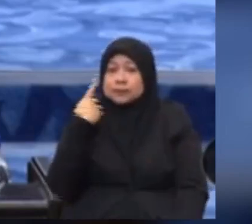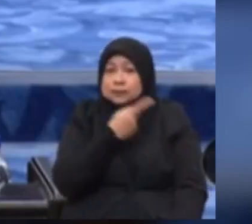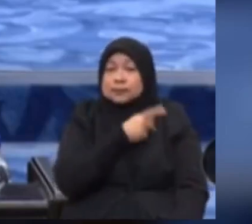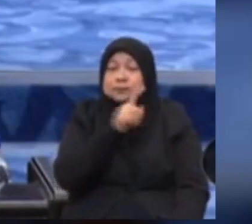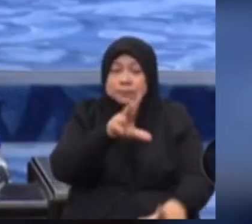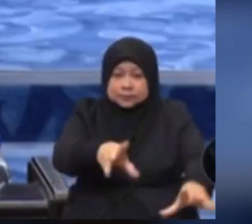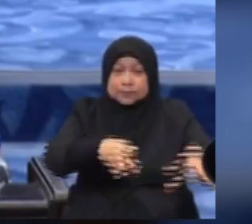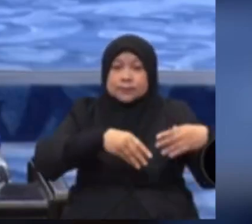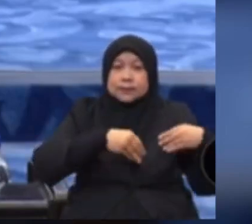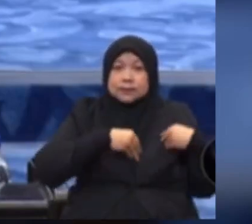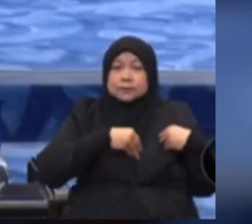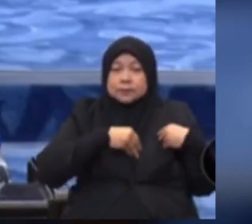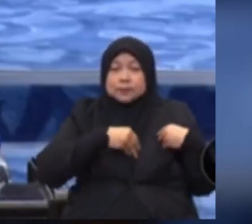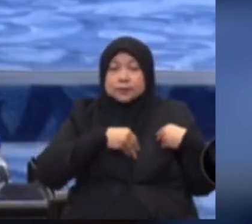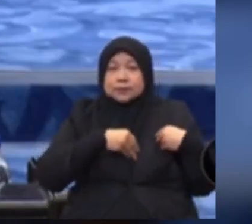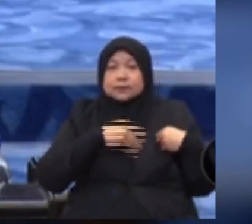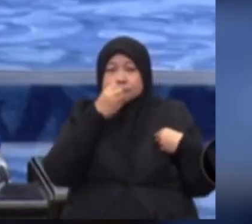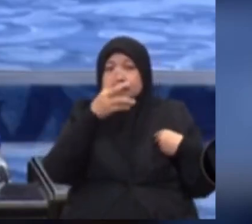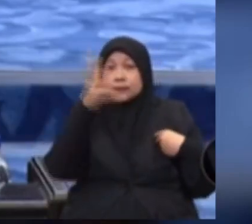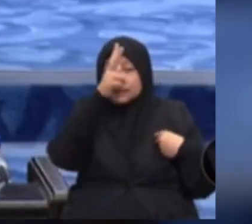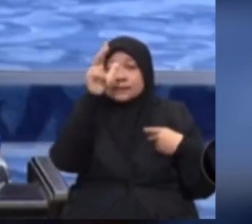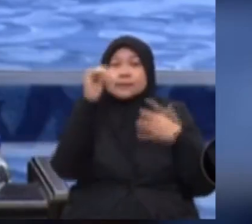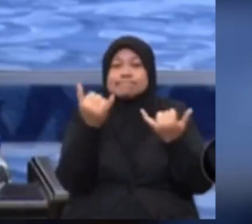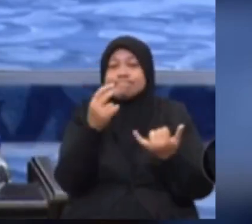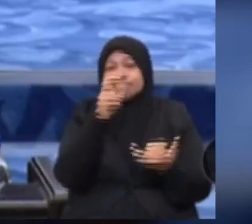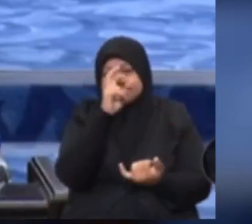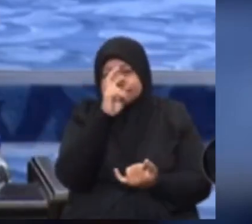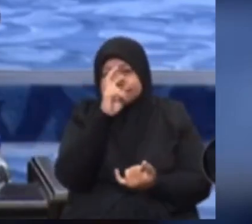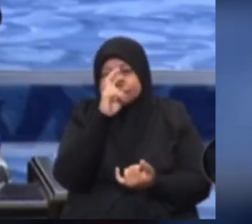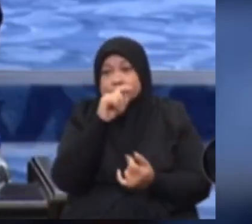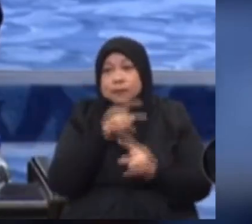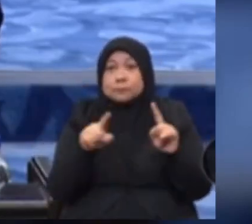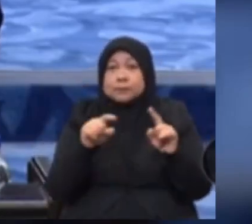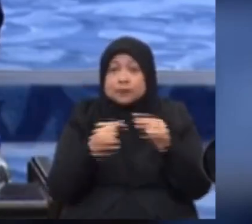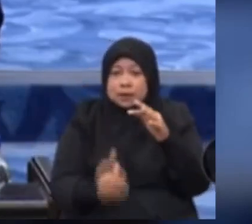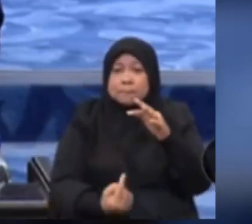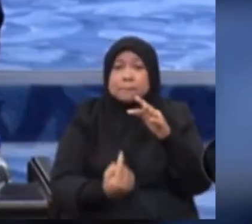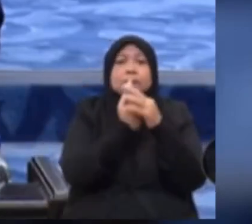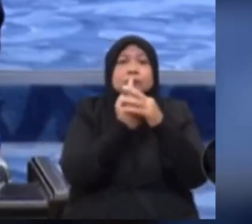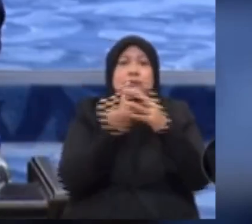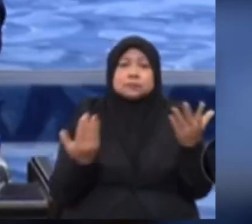terima kenyataan itu tentang ketegasan kerajaan sekarang. Tapi sekarang berbangkit soal...